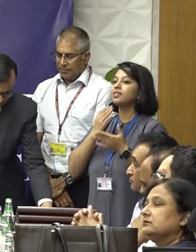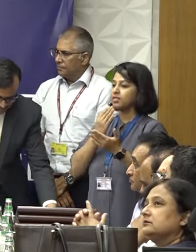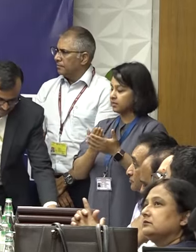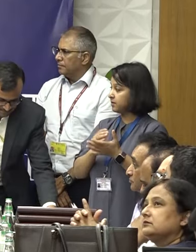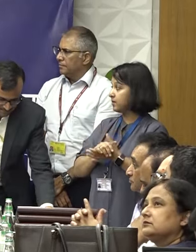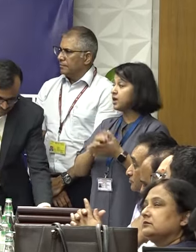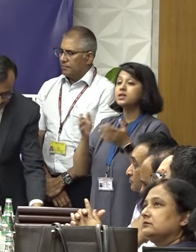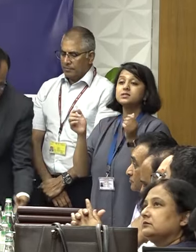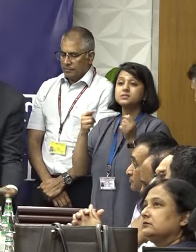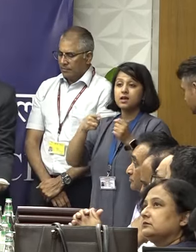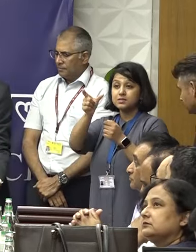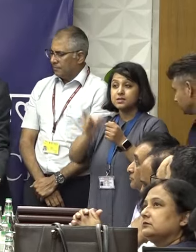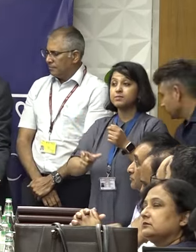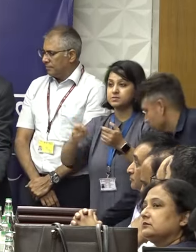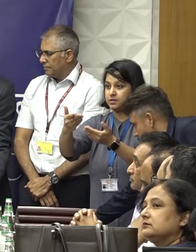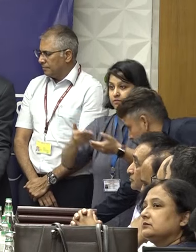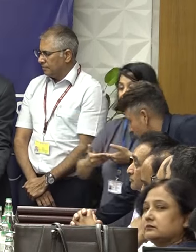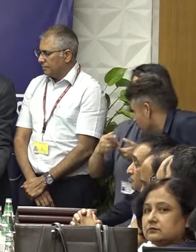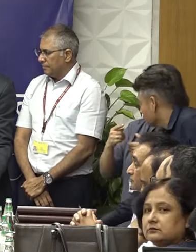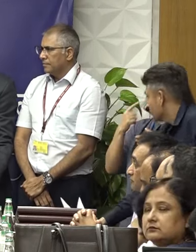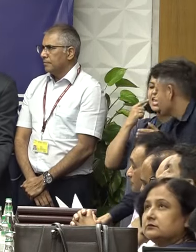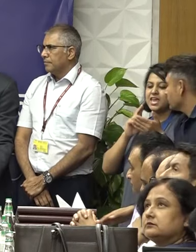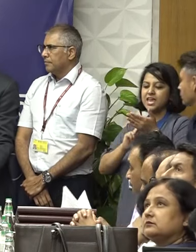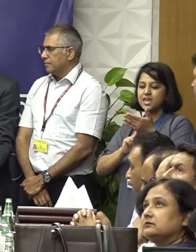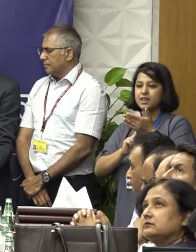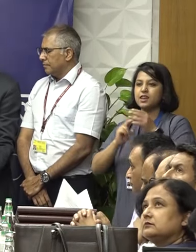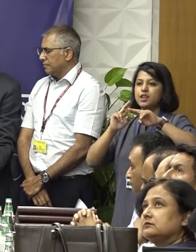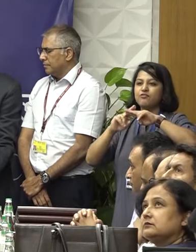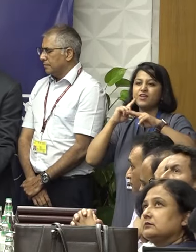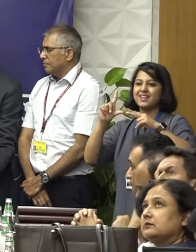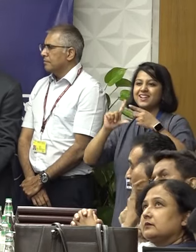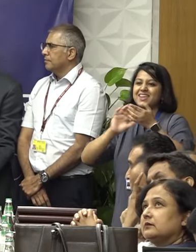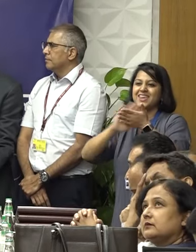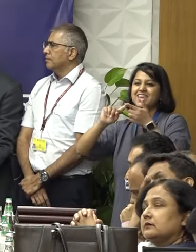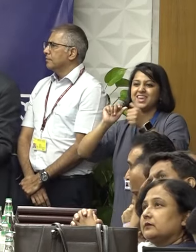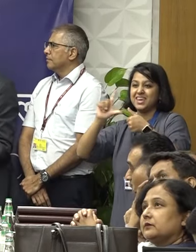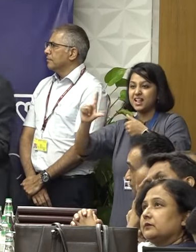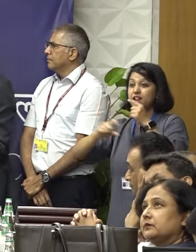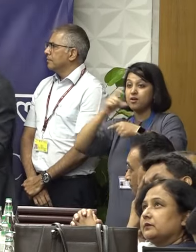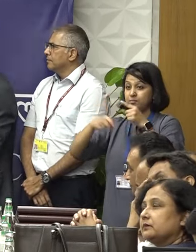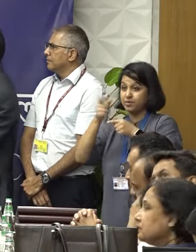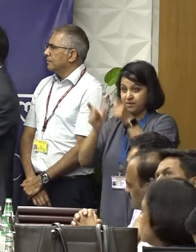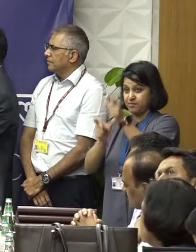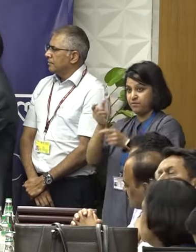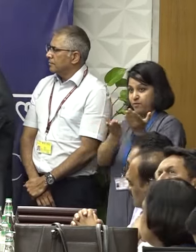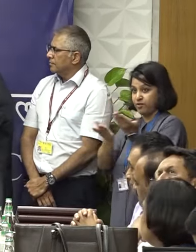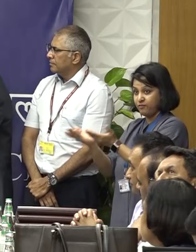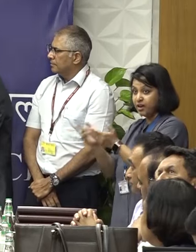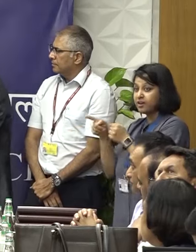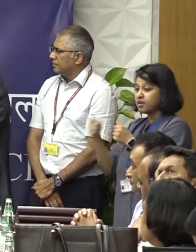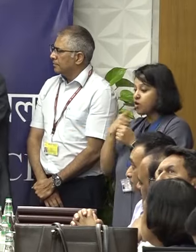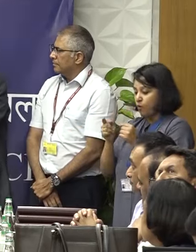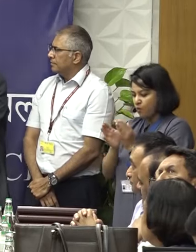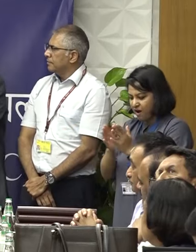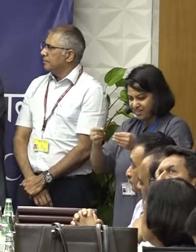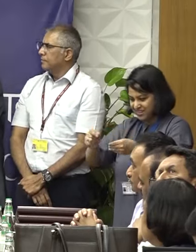धन्यवाद। साथ ही आमंत्रित करना चाहेंगे इन्फीहील हेल्थ टेक प्राइवेट लिमिटेड से उपस्थित यहाँ जो प्रतिनिधि हैं, जो वर्कशीट के उपयोग